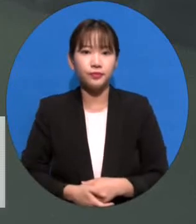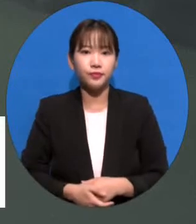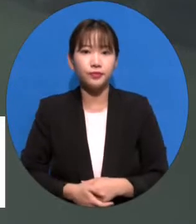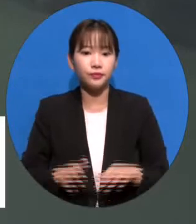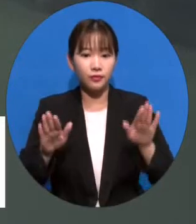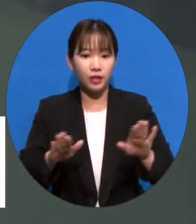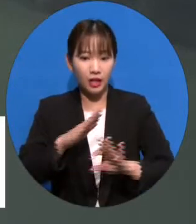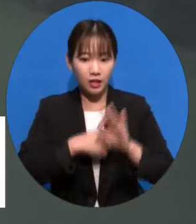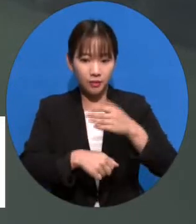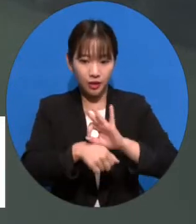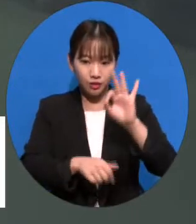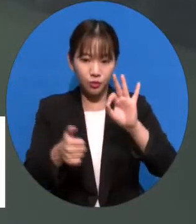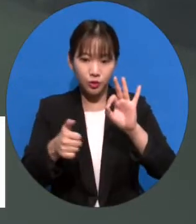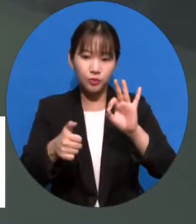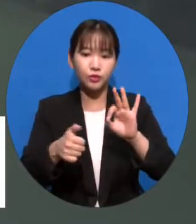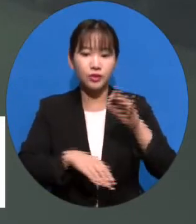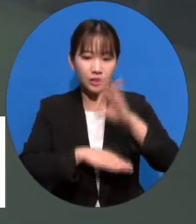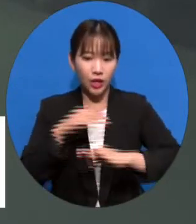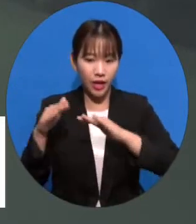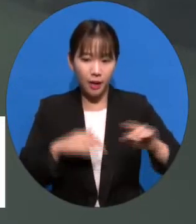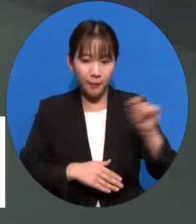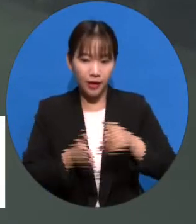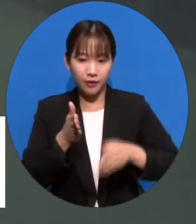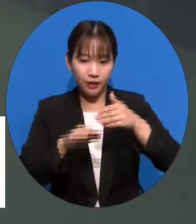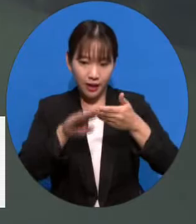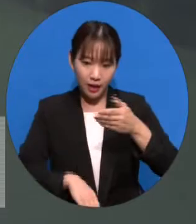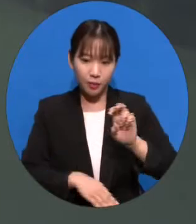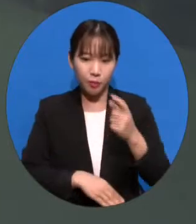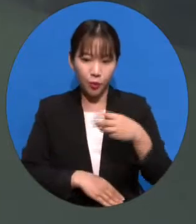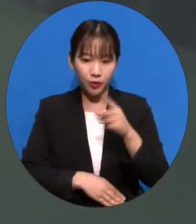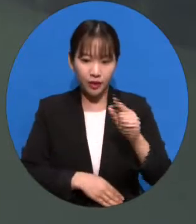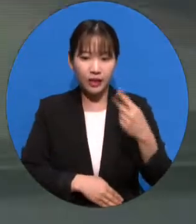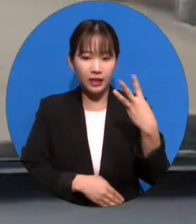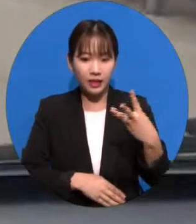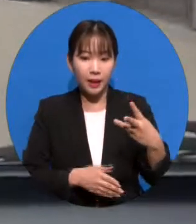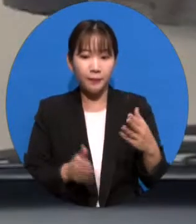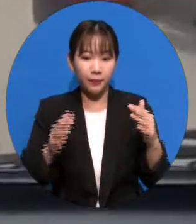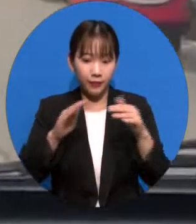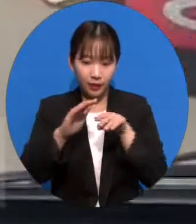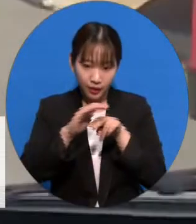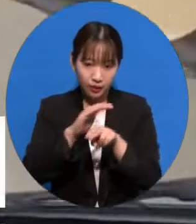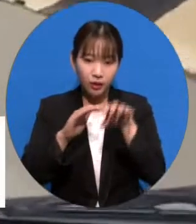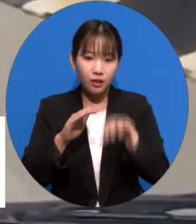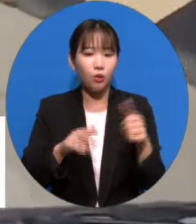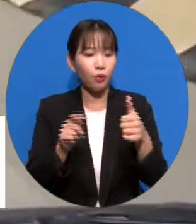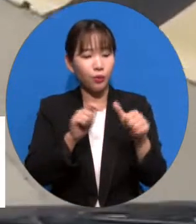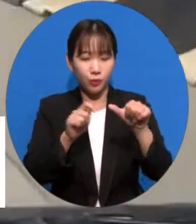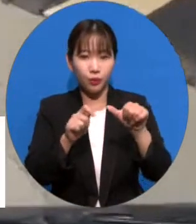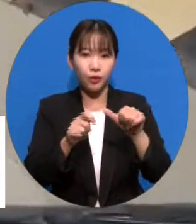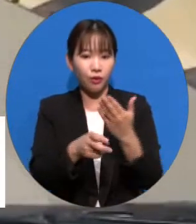오늘 오전 10시 50분쯤 서해안고속도로 하행선 몽 타는 3 터널 친히 부근에서 5톤 화물차가